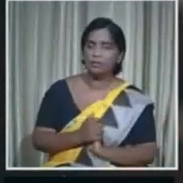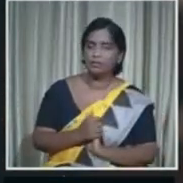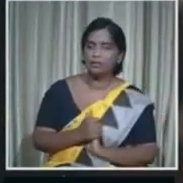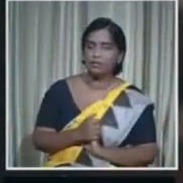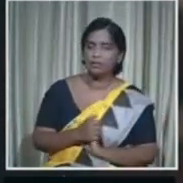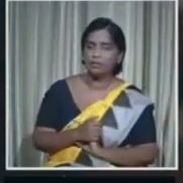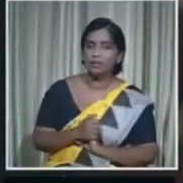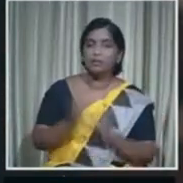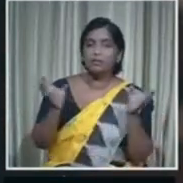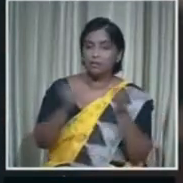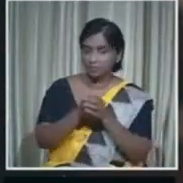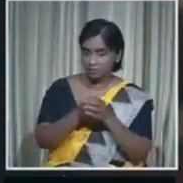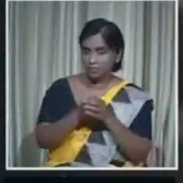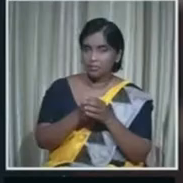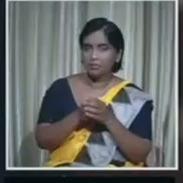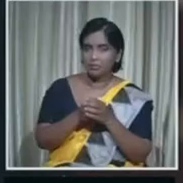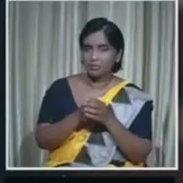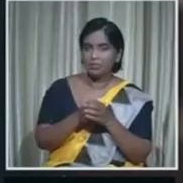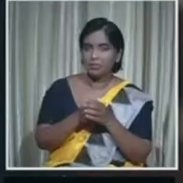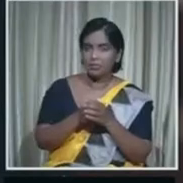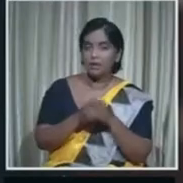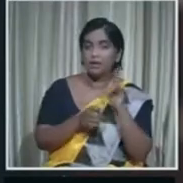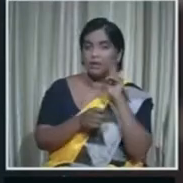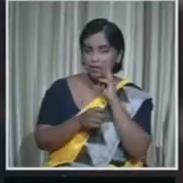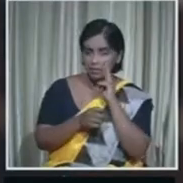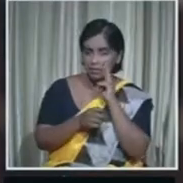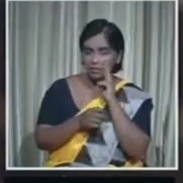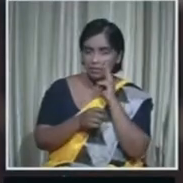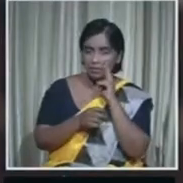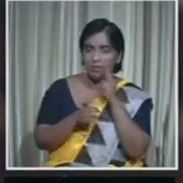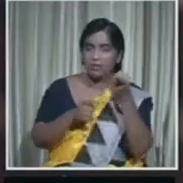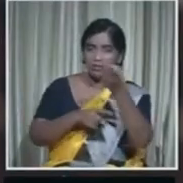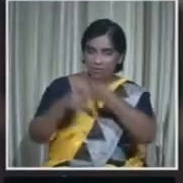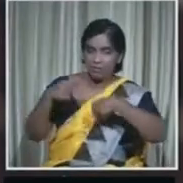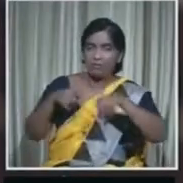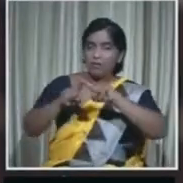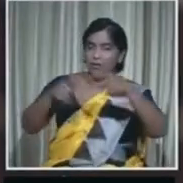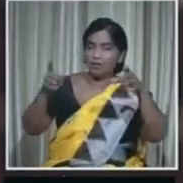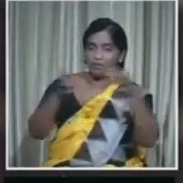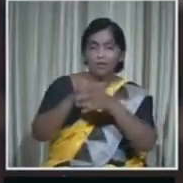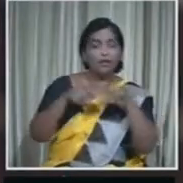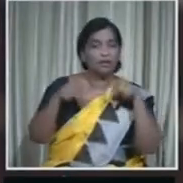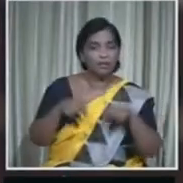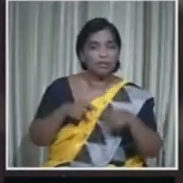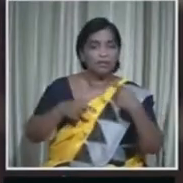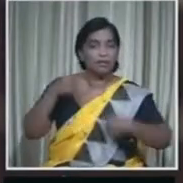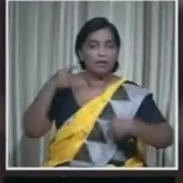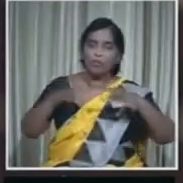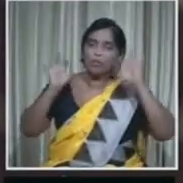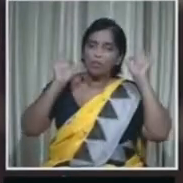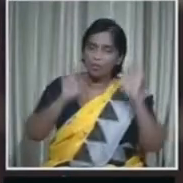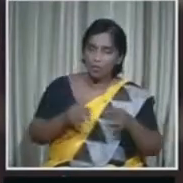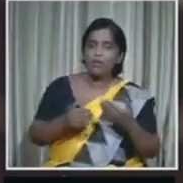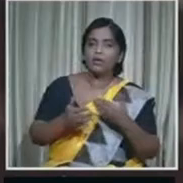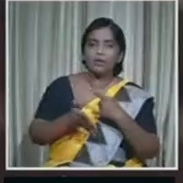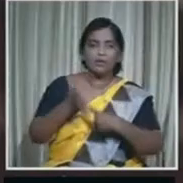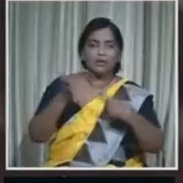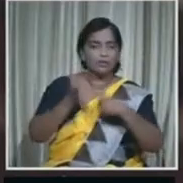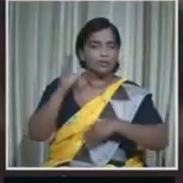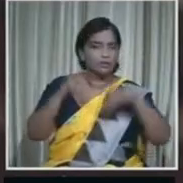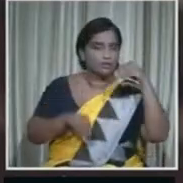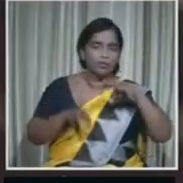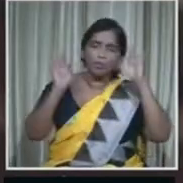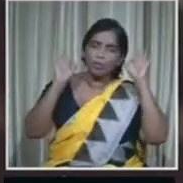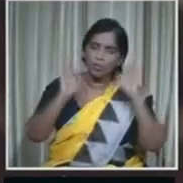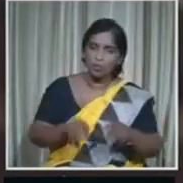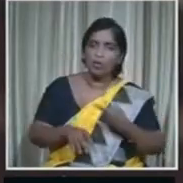ඒ කණ්ඩායමටත් රනිල් වික්‍රමසිංහතුමාටත් ඒ අනිත් අයටත් අද විවාදකෙන් තොරව ඡන්දකින් තොරව